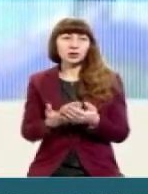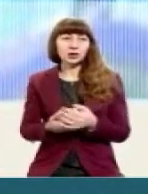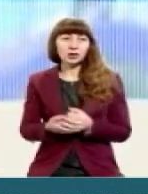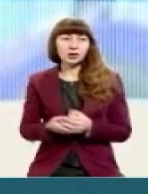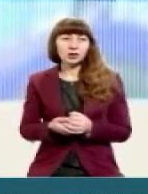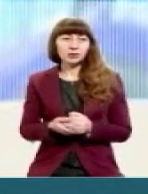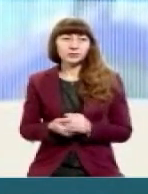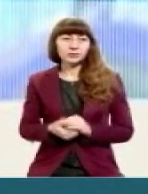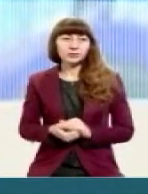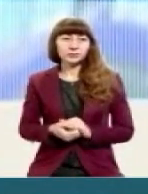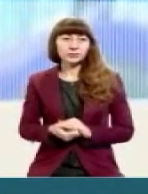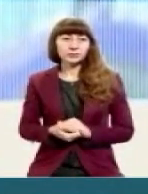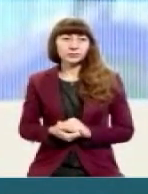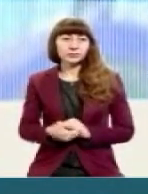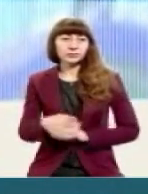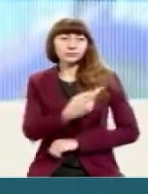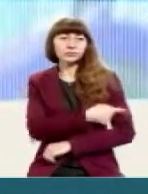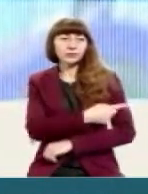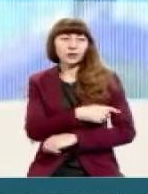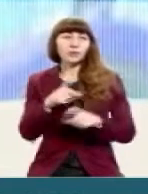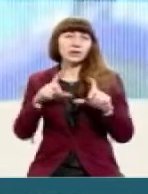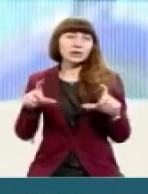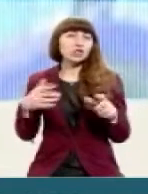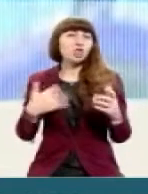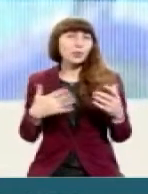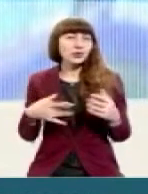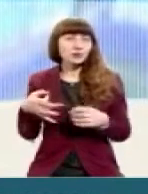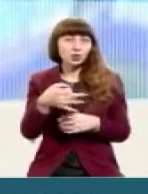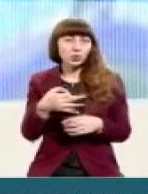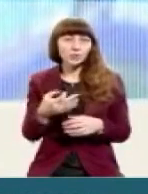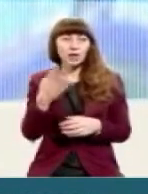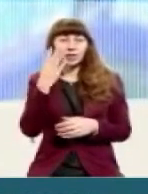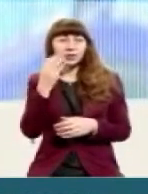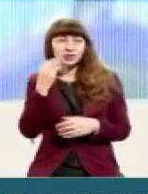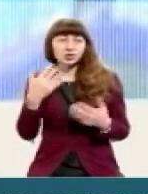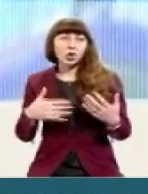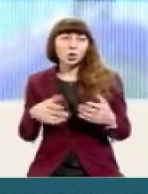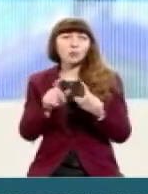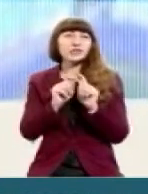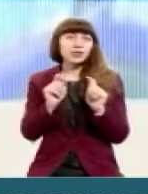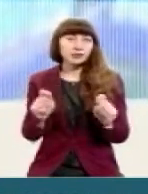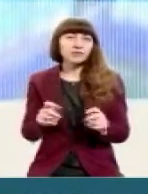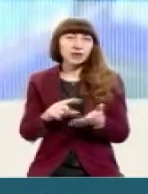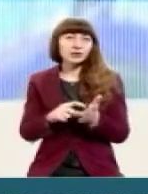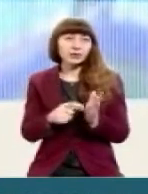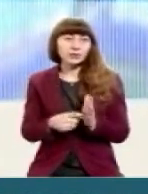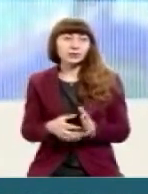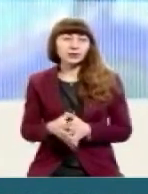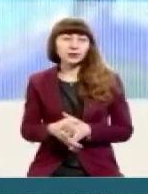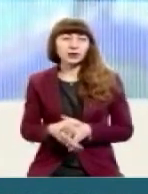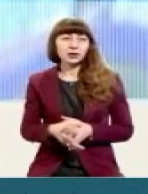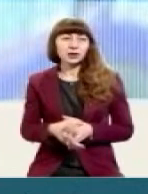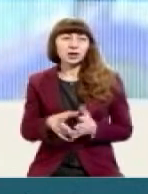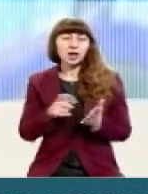Меркинские районы, поликлиника Жамбылской области, то, что в Алматинской области открывается, в